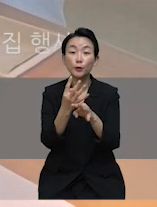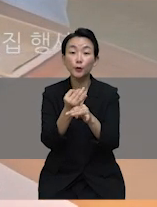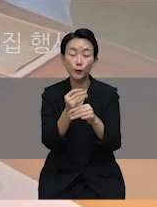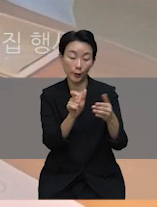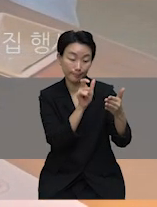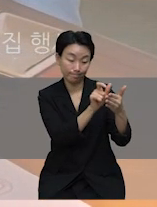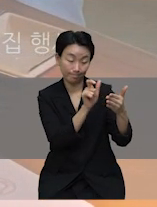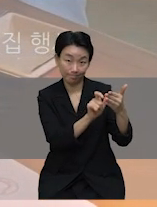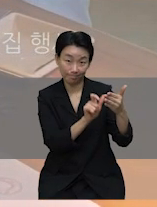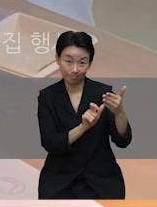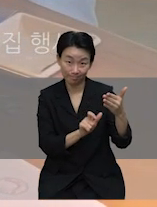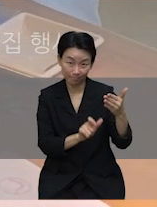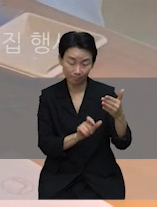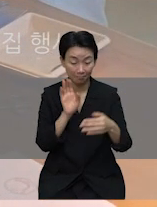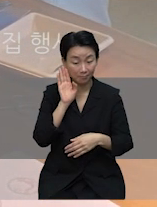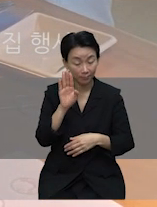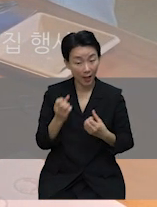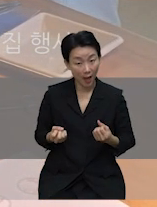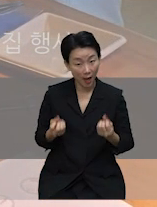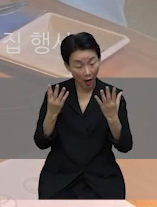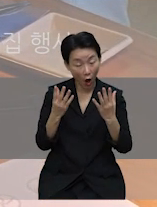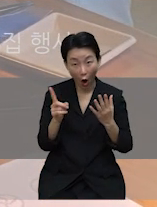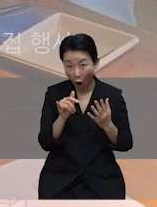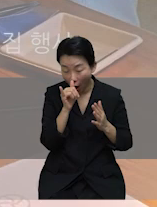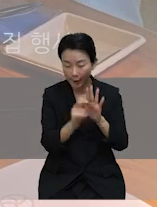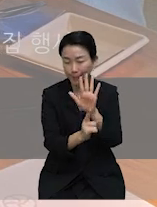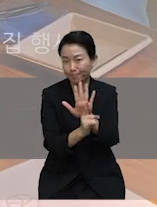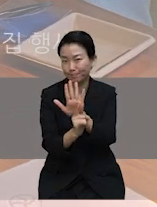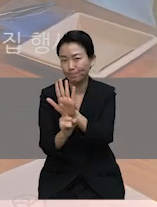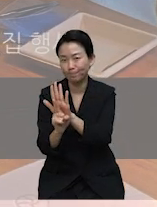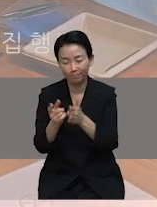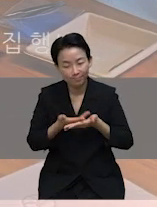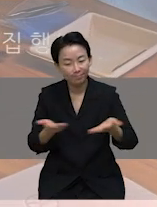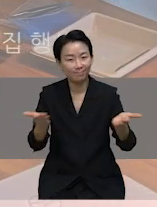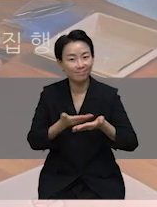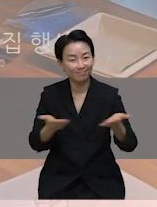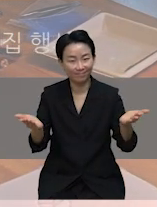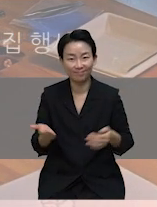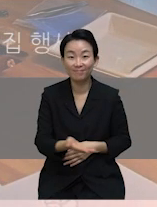이메일 주소를 남겨주시면 저희의 행사 소식을 더 빠르고